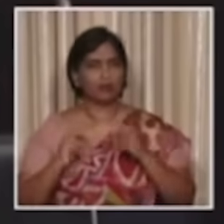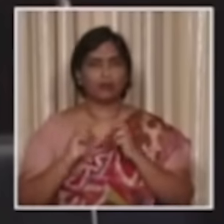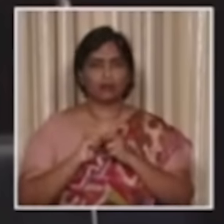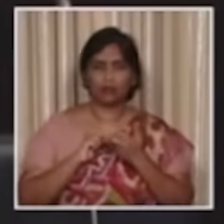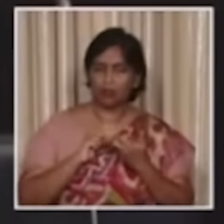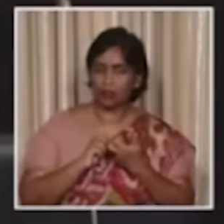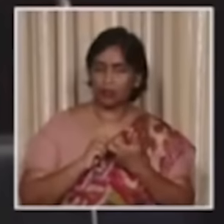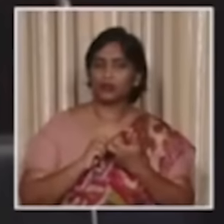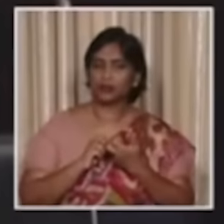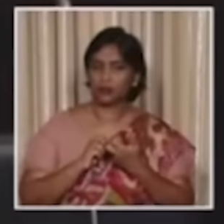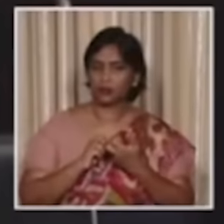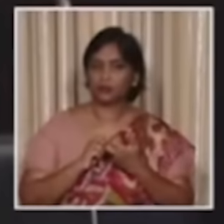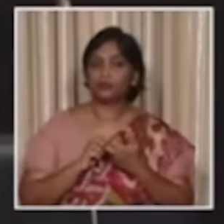ඇතිවීමට